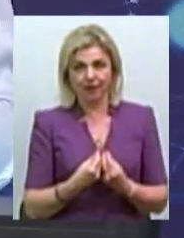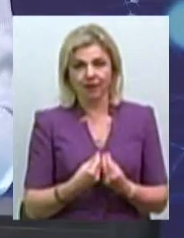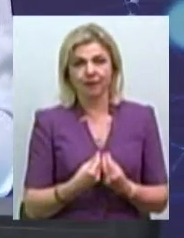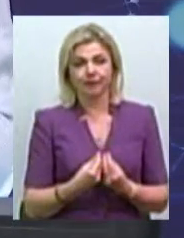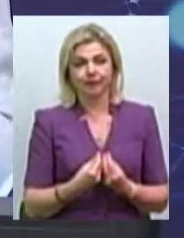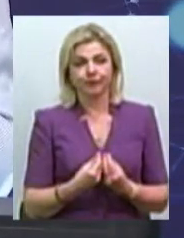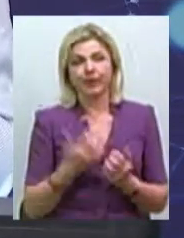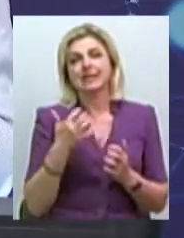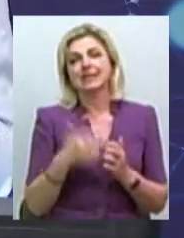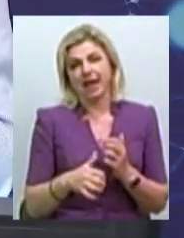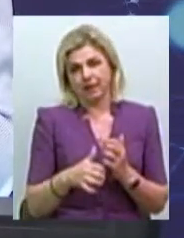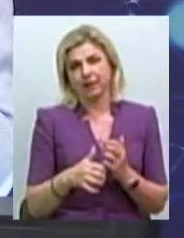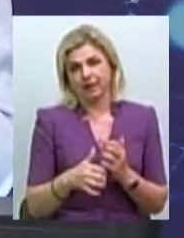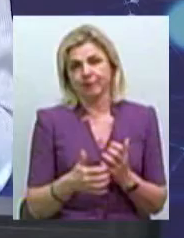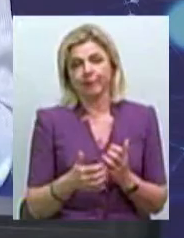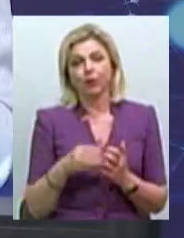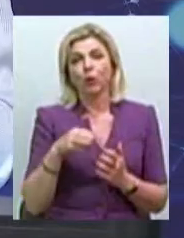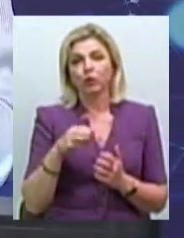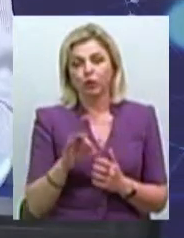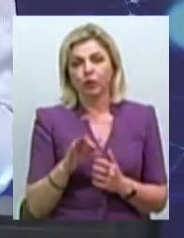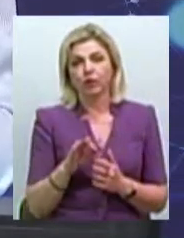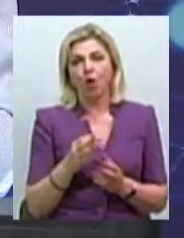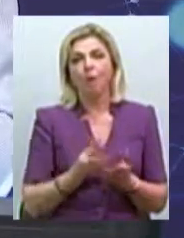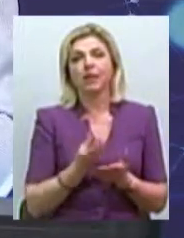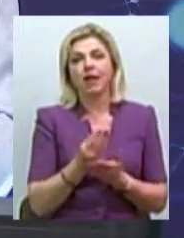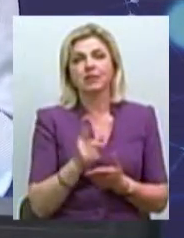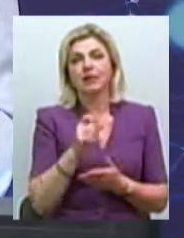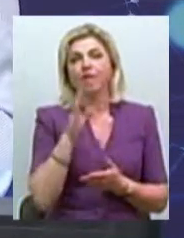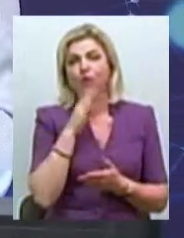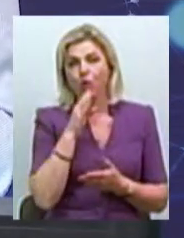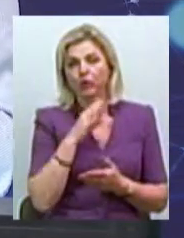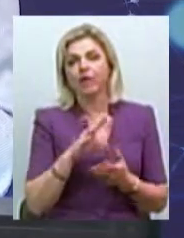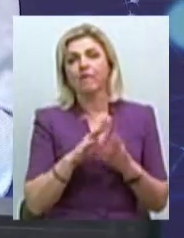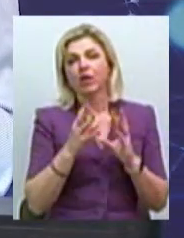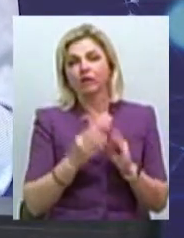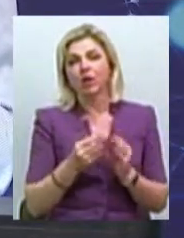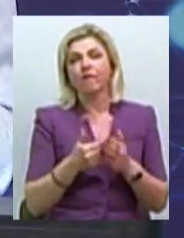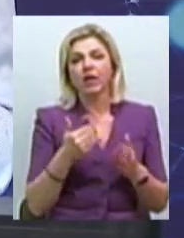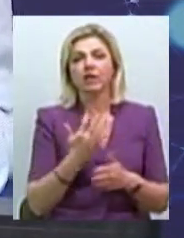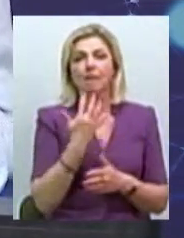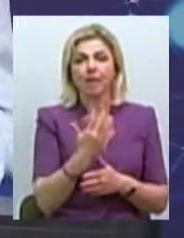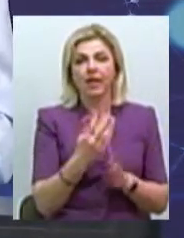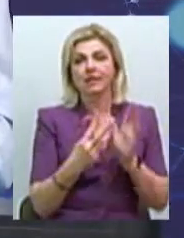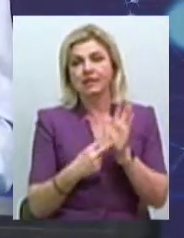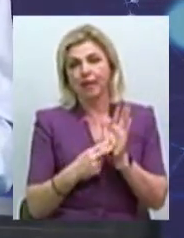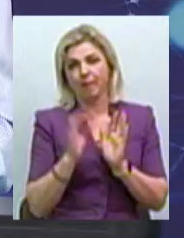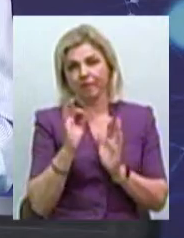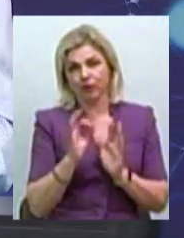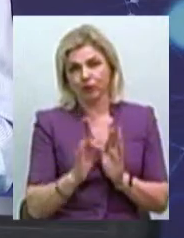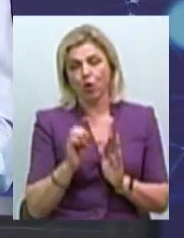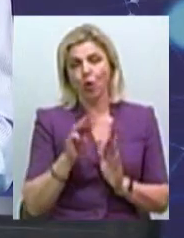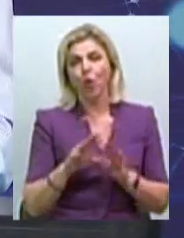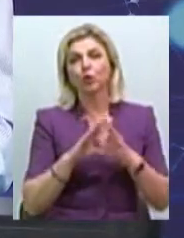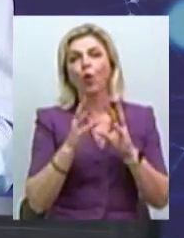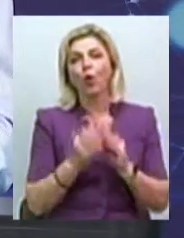знову середньостатистичний, то оплата за воду, вона складає від 5 до 7% від загальної